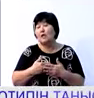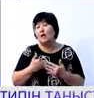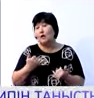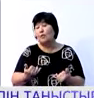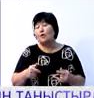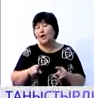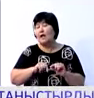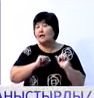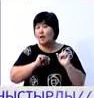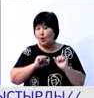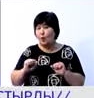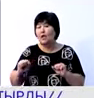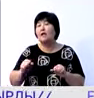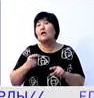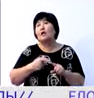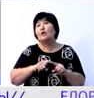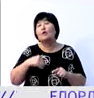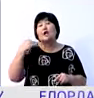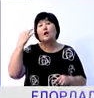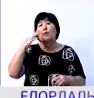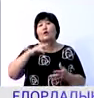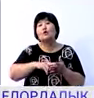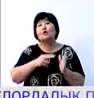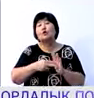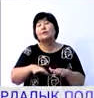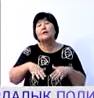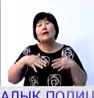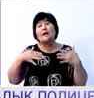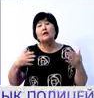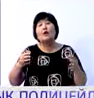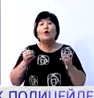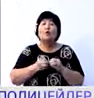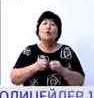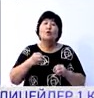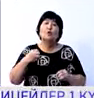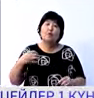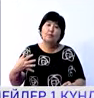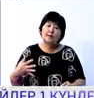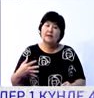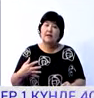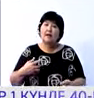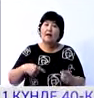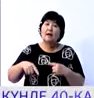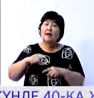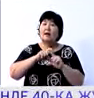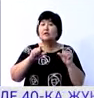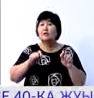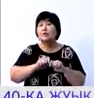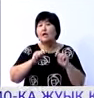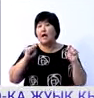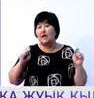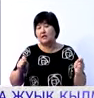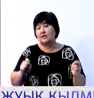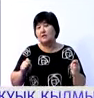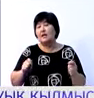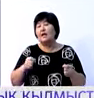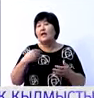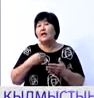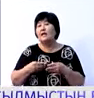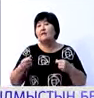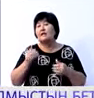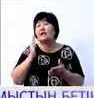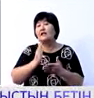алды қорғайды. Одан біздің күтетін мақсатымыз жоба аясында кемі бір 10-15 кәсіпорын ашылып, жеке кәсіпорындар ашылып, инвесторлармен